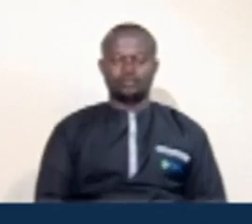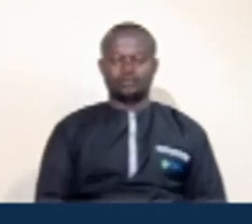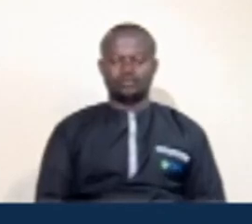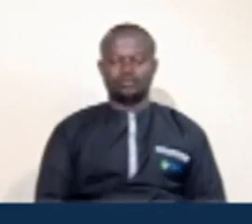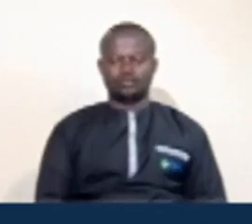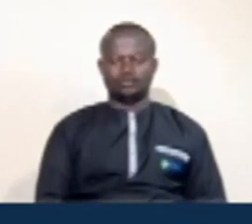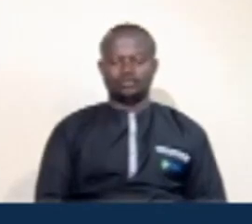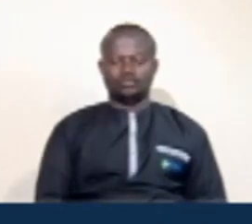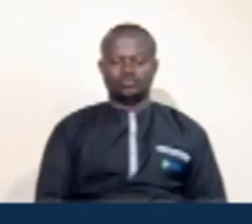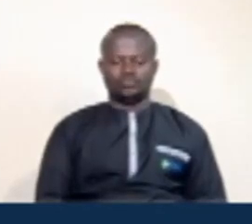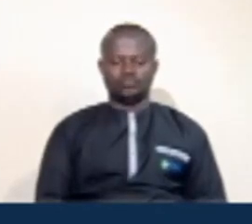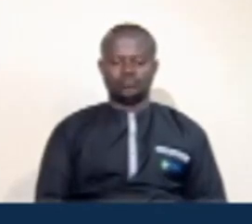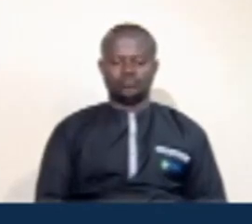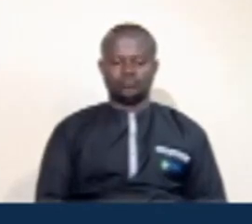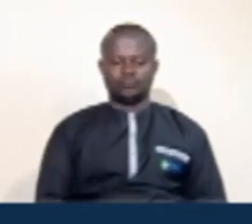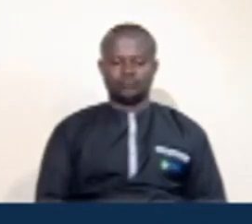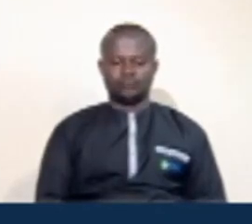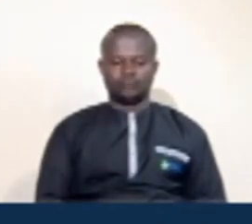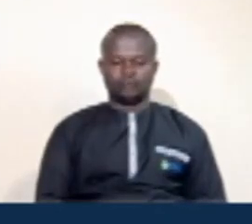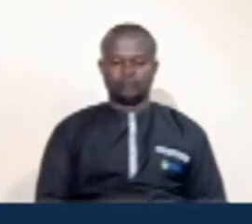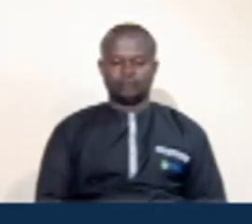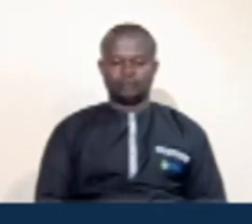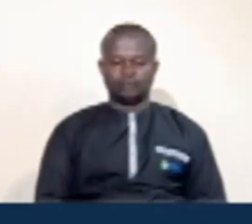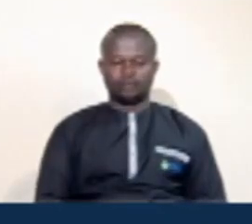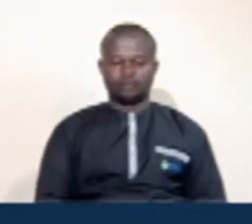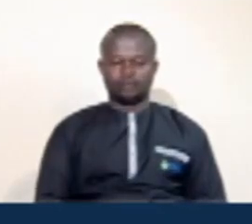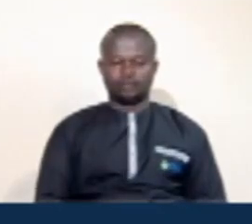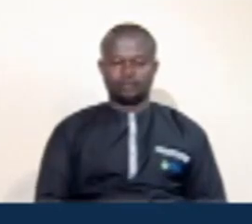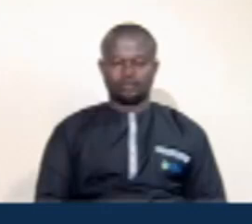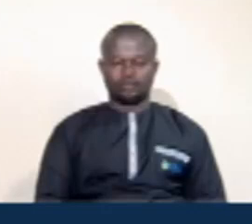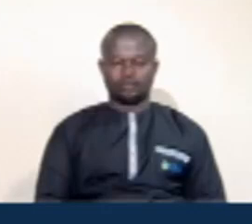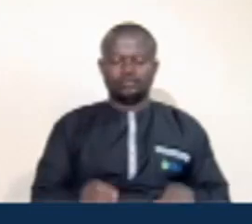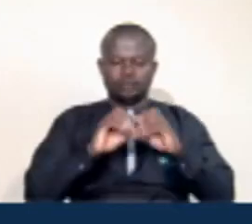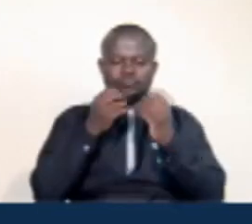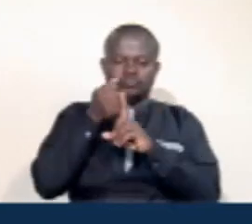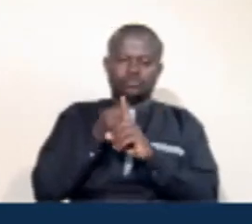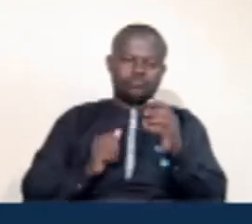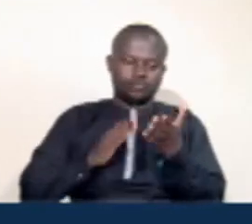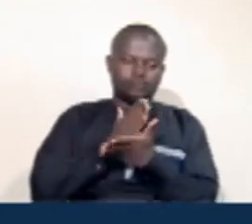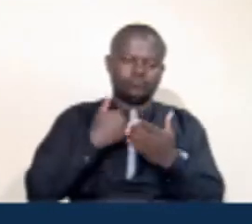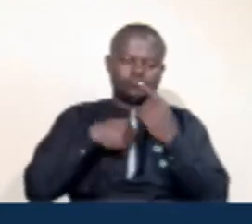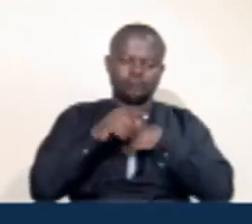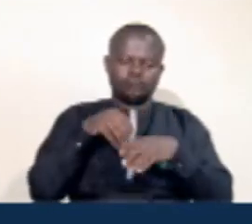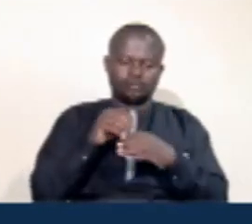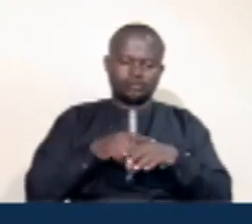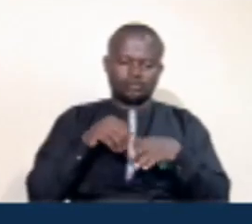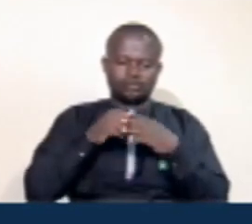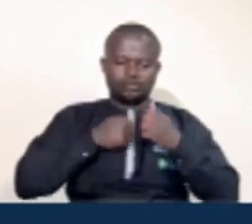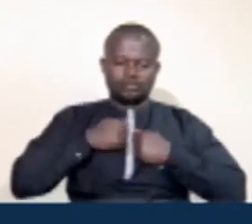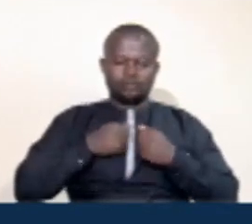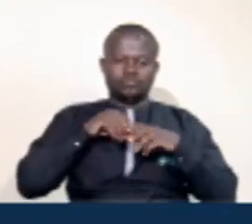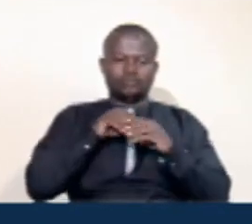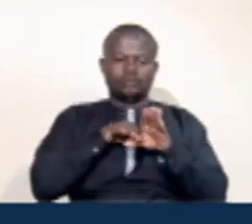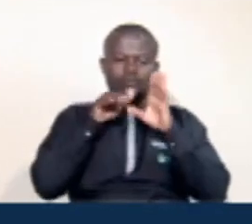all individuals, because stigma comes from all of us. Umuryango uharanira uburenganzira bw'abafite ubumuga bw'uruhu mu Rwanda